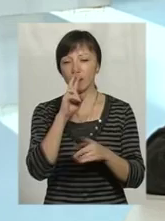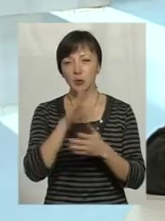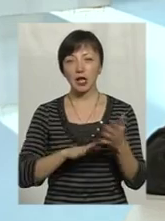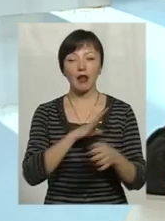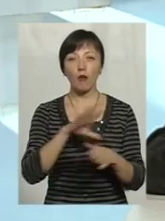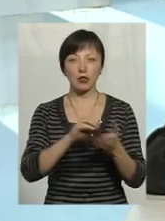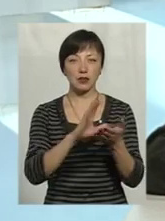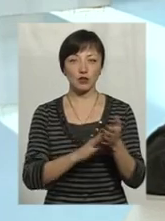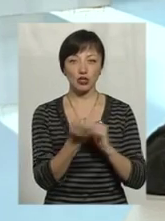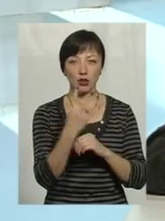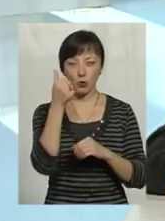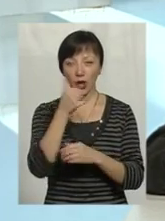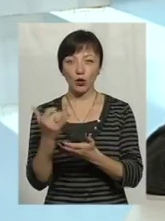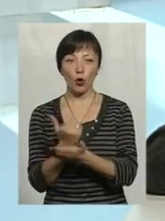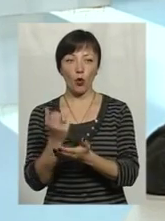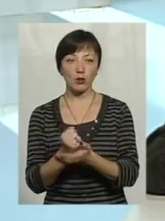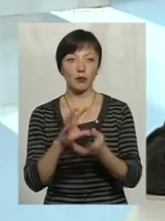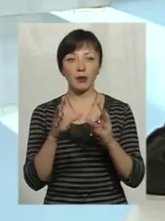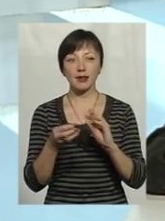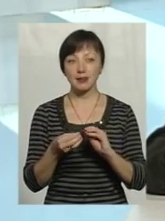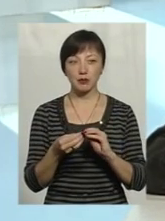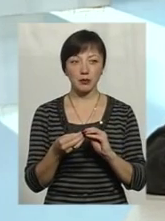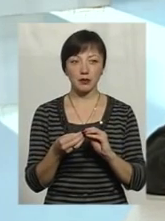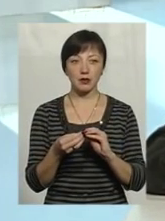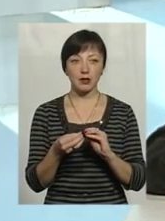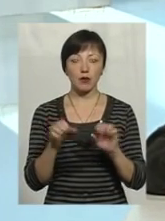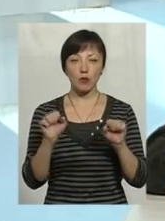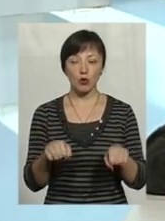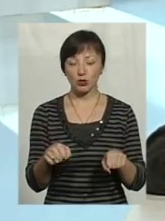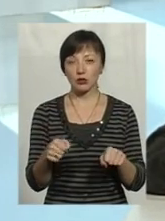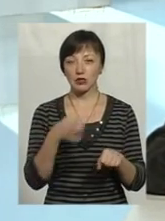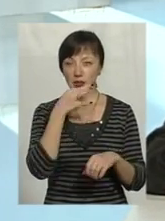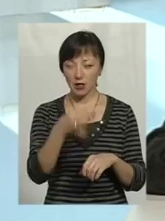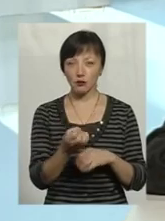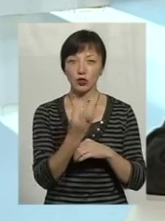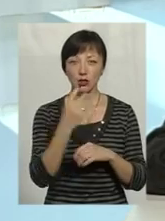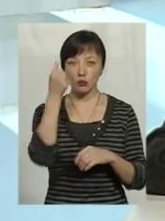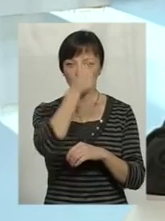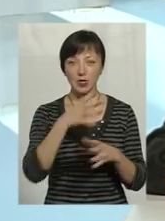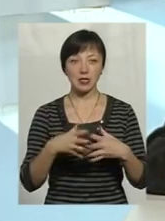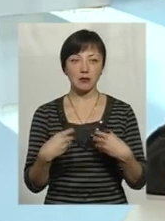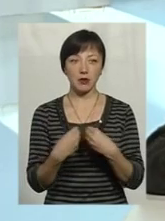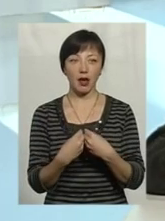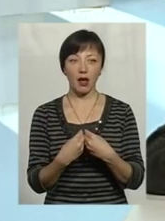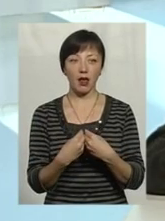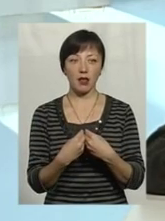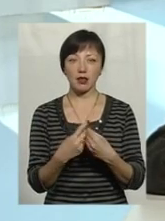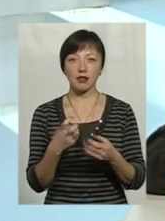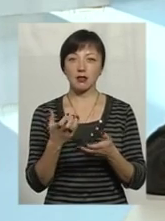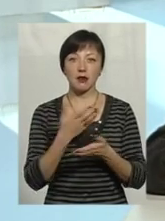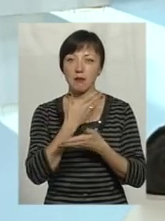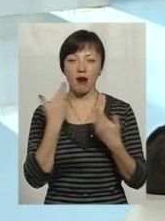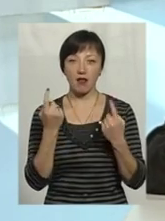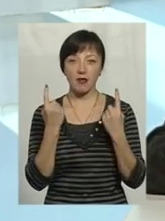задекларовані в 2014 році, і доходами. Тобто, в принципі, можна зробити висновки, що в 2014 році сім'я не настільки мала